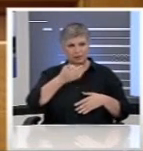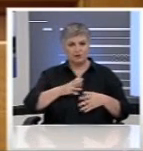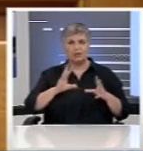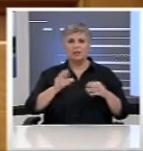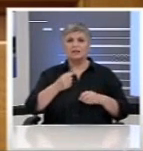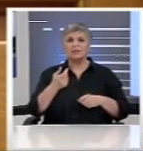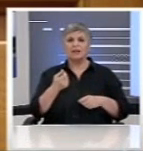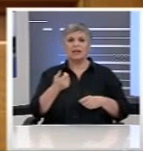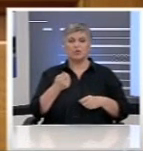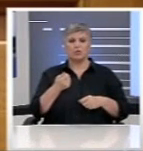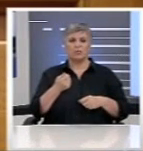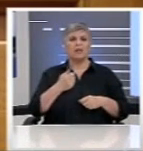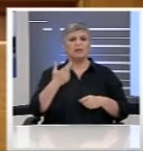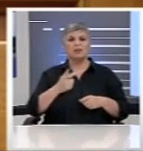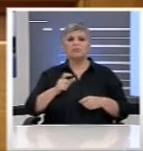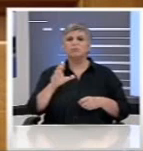την απόφαση του Eurogroup.